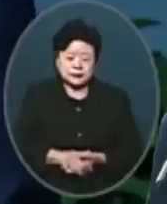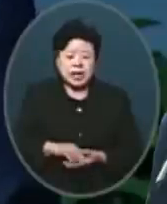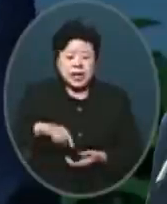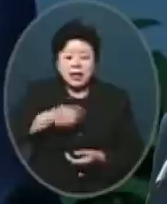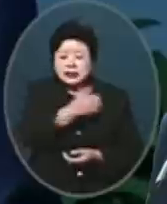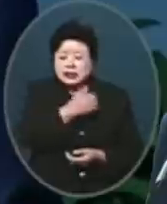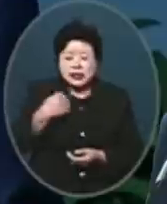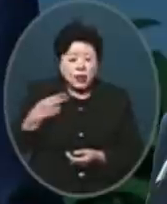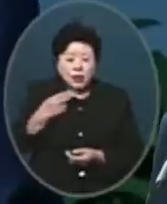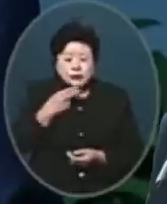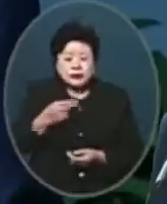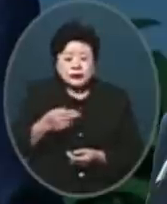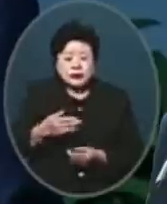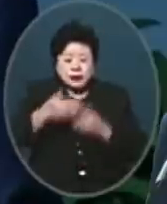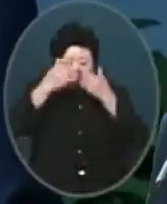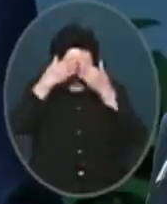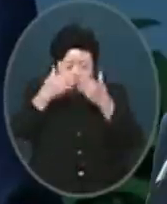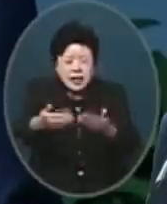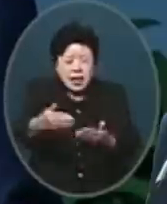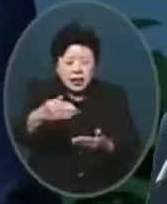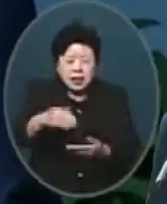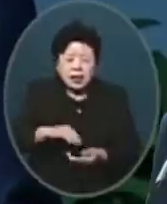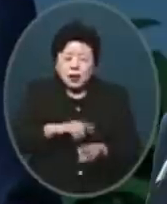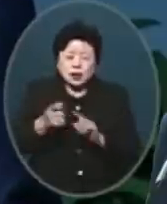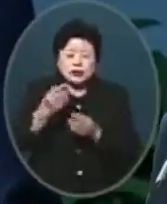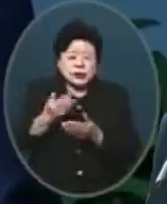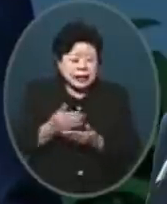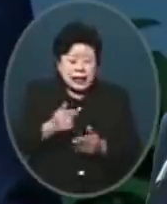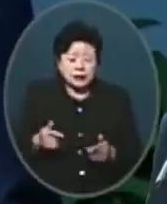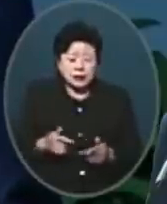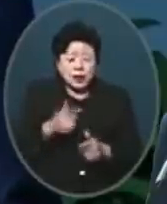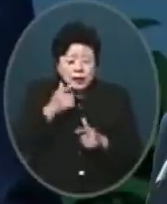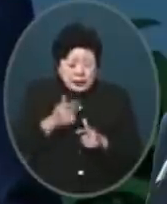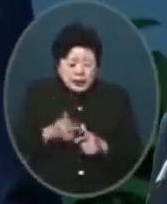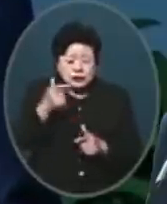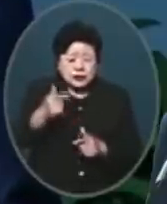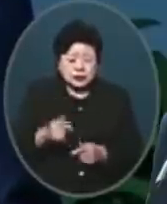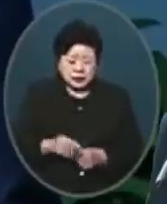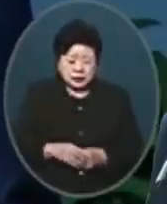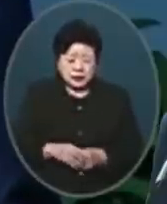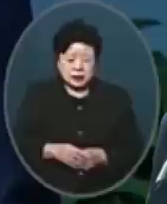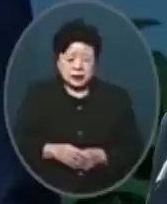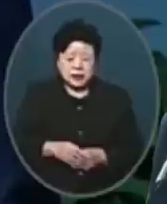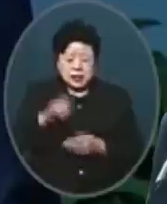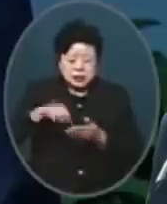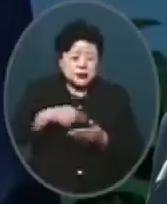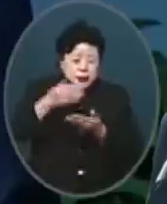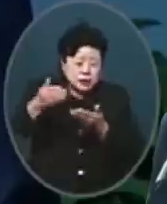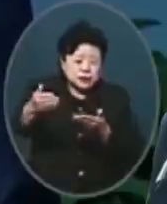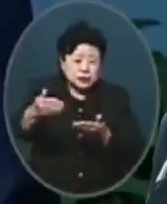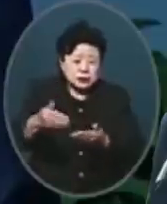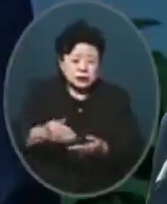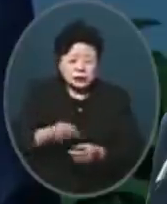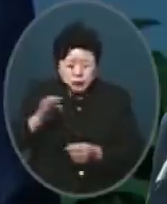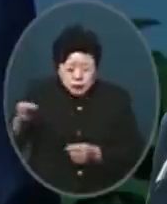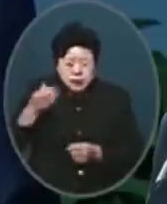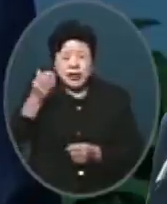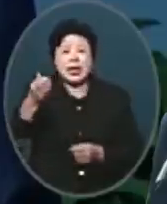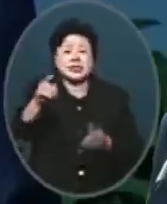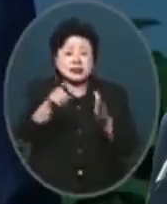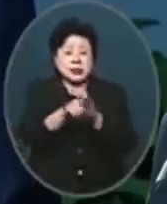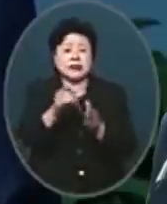자격이 없이 그냥 고쳐달라는 것이 아니라 예수님이 대가를 지불하니까 그 대가를 여러분이 취해야 되는 것입니다.